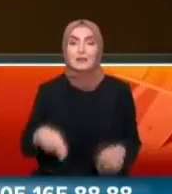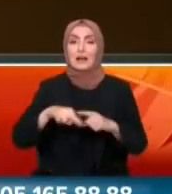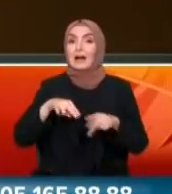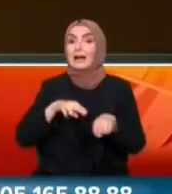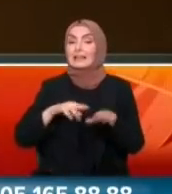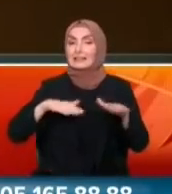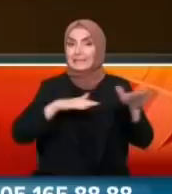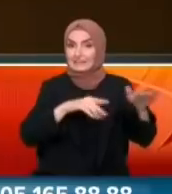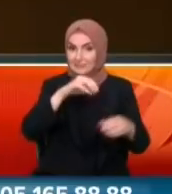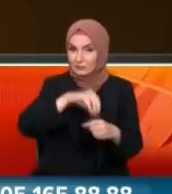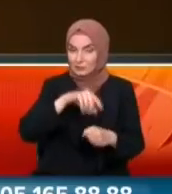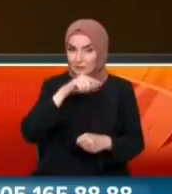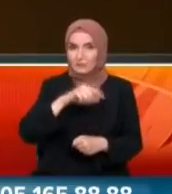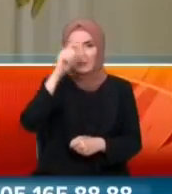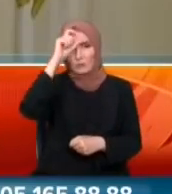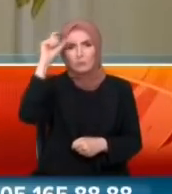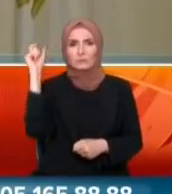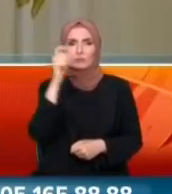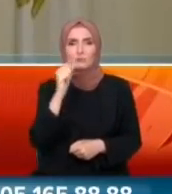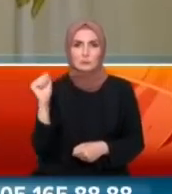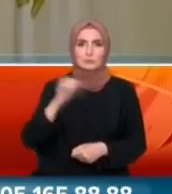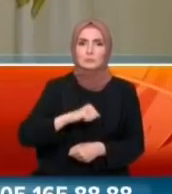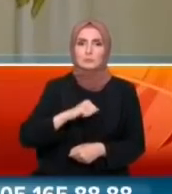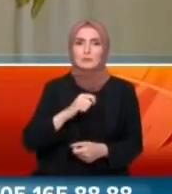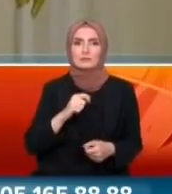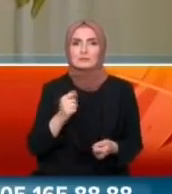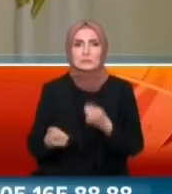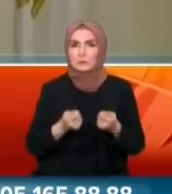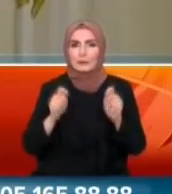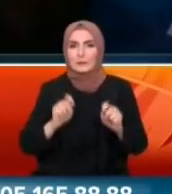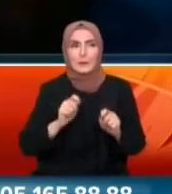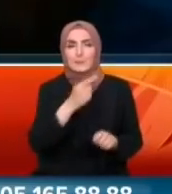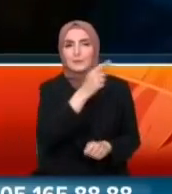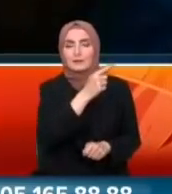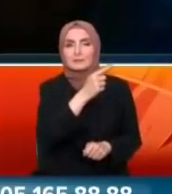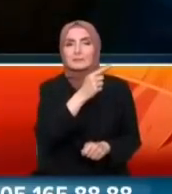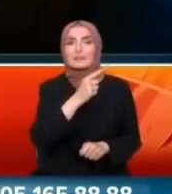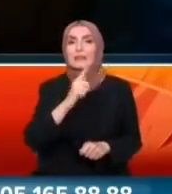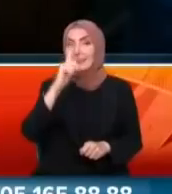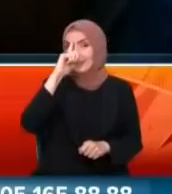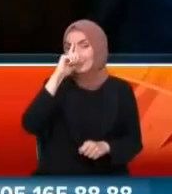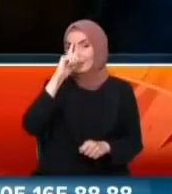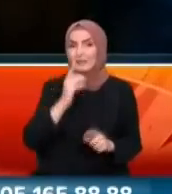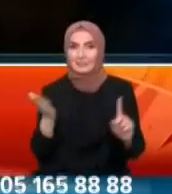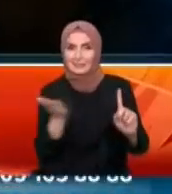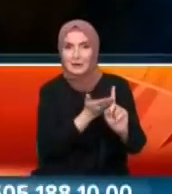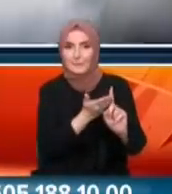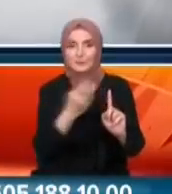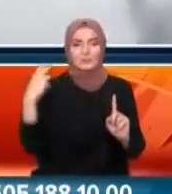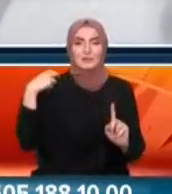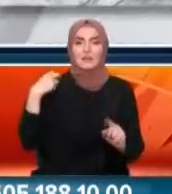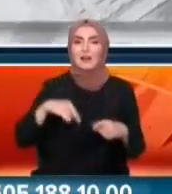Akdeniz'de Türkiye karşıtı hamleler yapan bir diğer güç Rusya ise Libya'nın darbeci generali Hafter'e destek verirken suçüstü